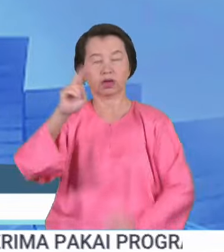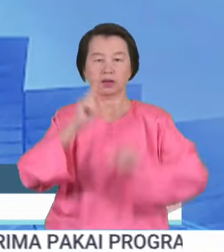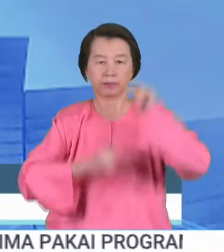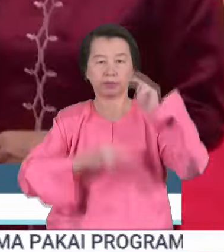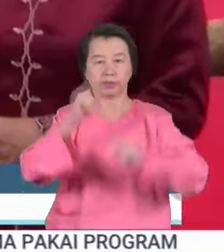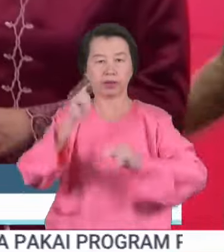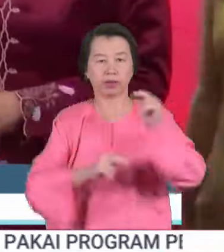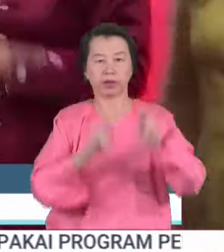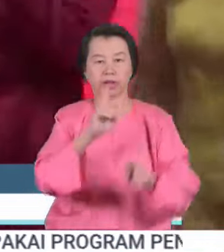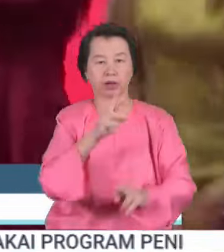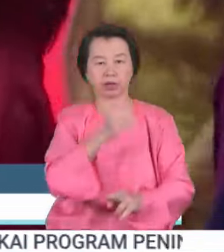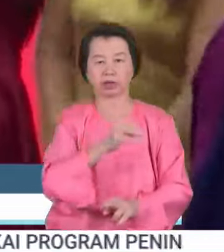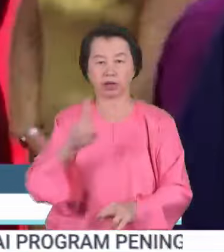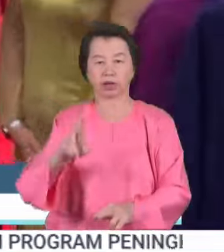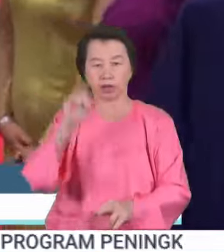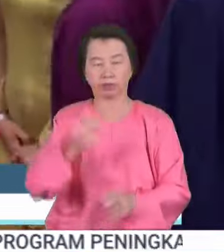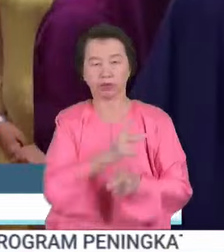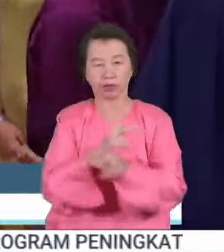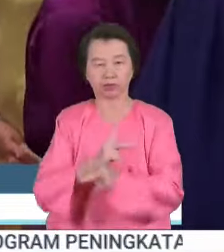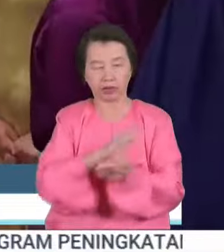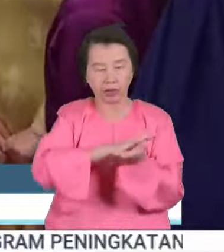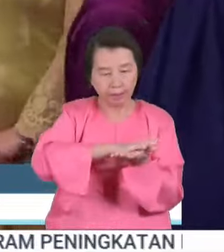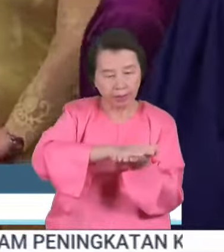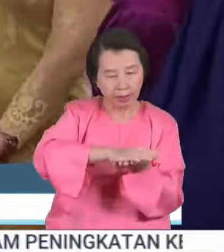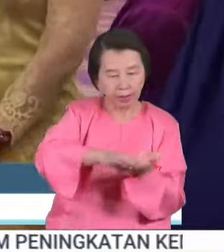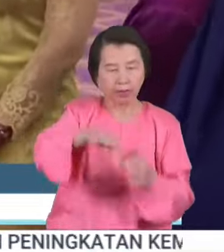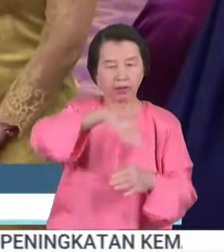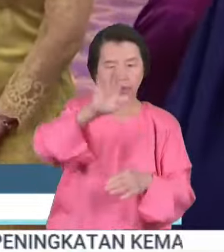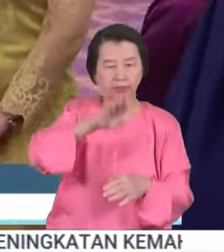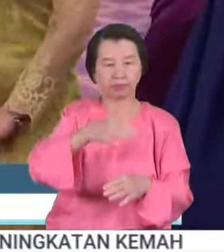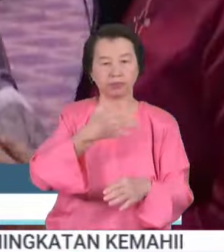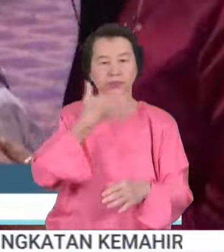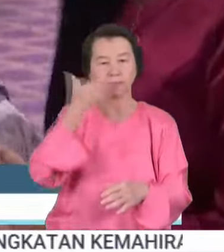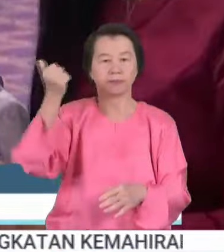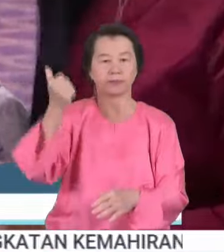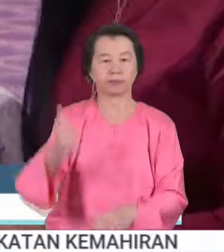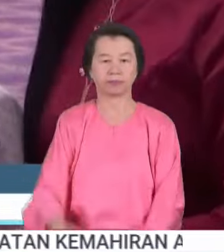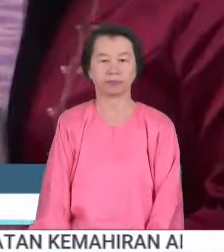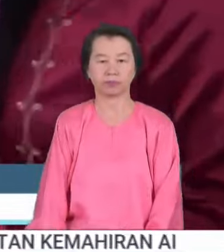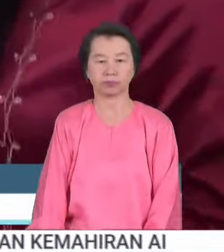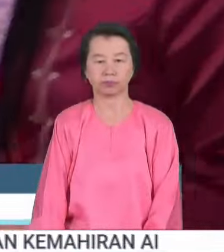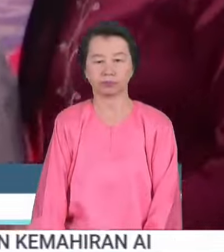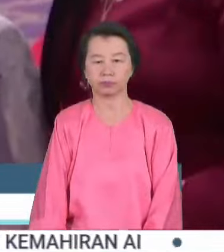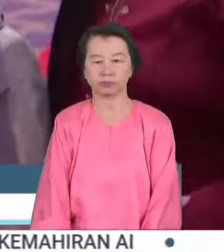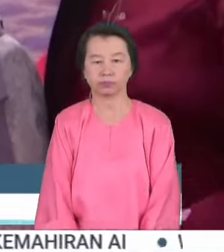Pembinaan kemudahan itu juga dapat menjaga kebersihan lebuh raya tersebut.